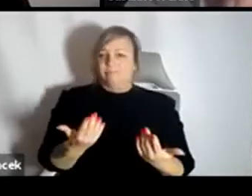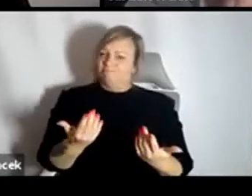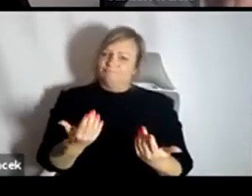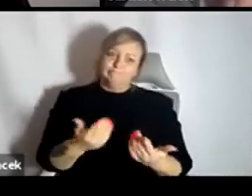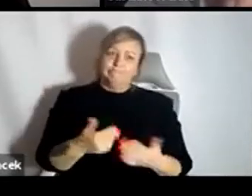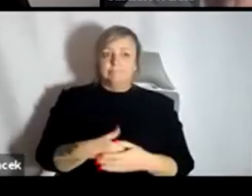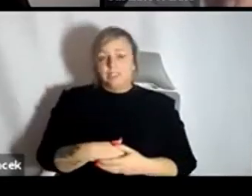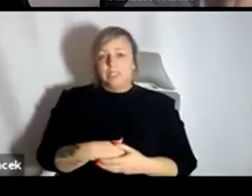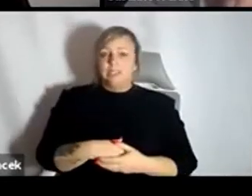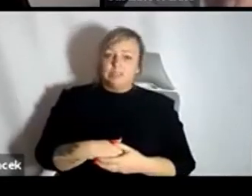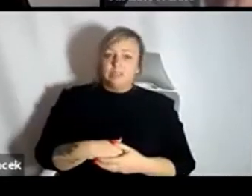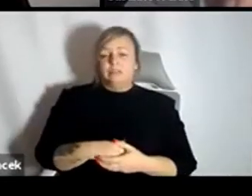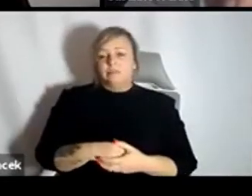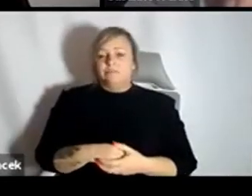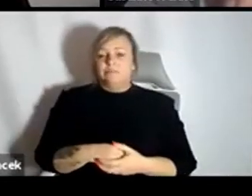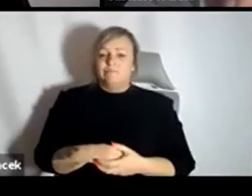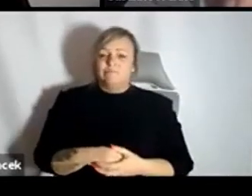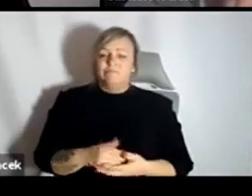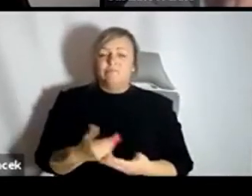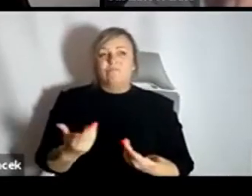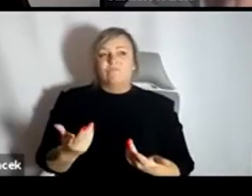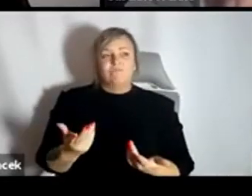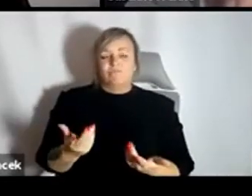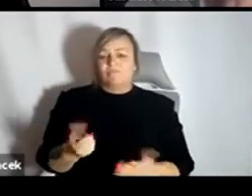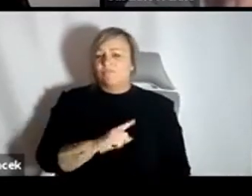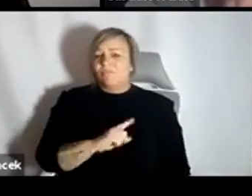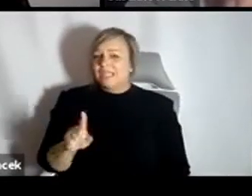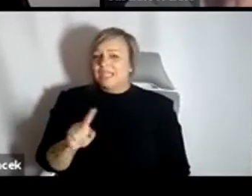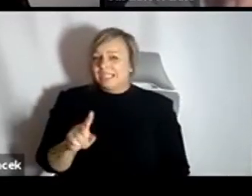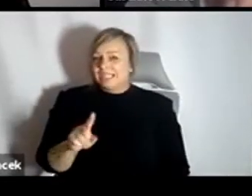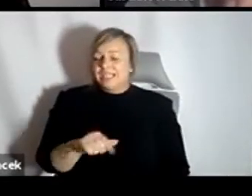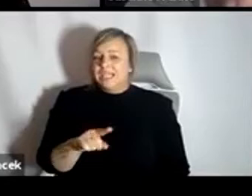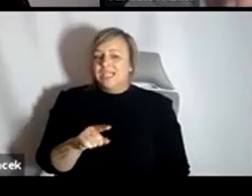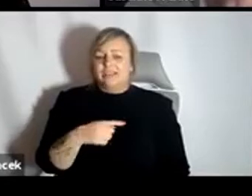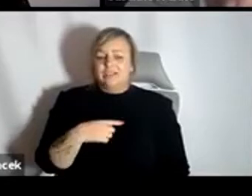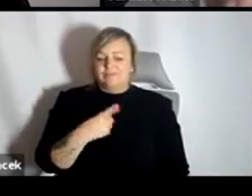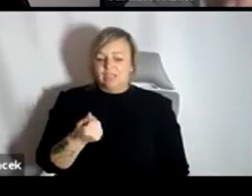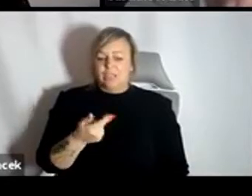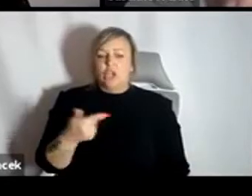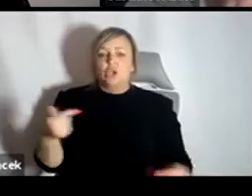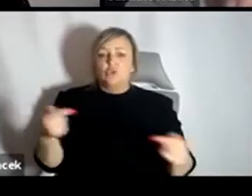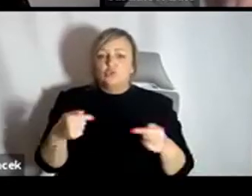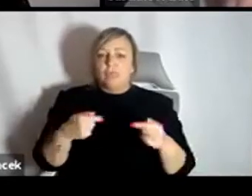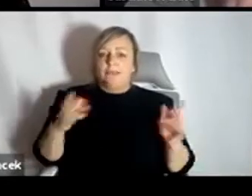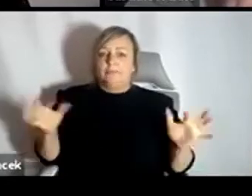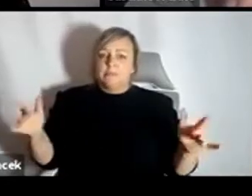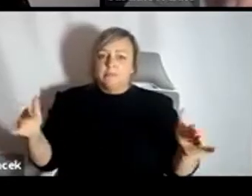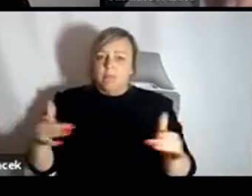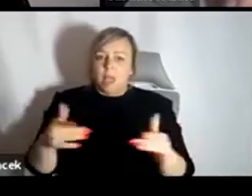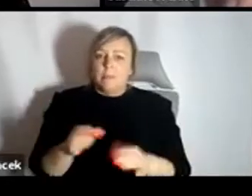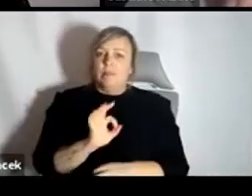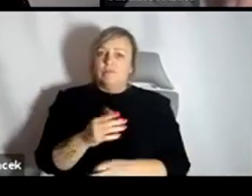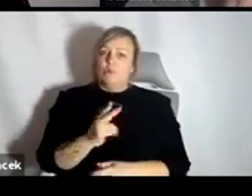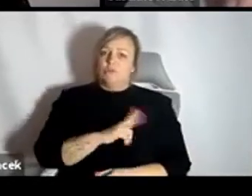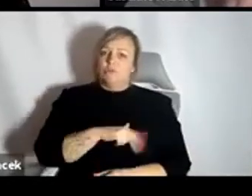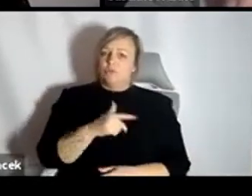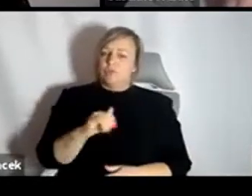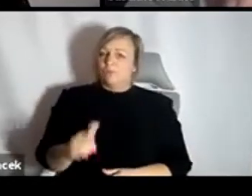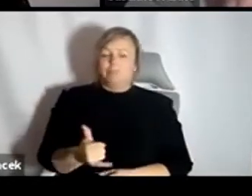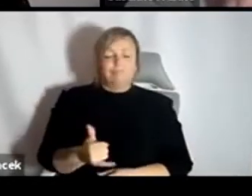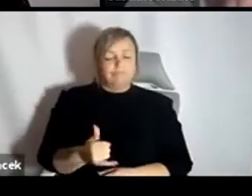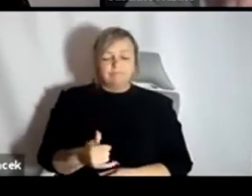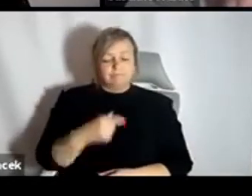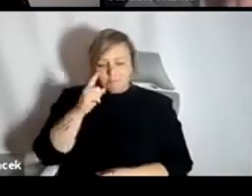darum, wie man ein bisschen Geld oder Spenden sammelt für soziale Projekte, sondern insgesamt sollte